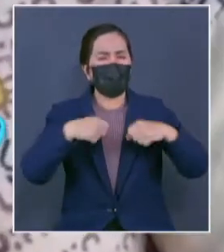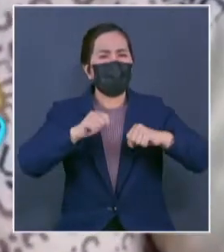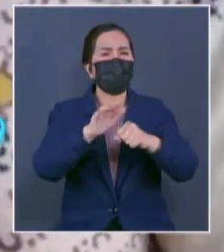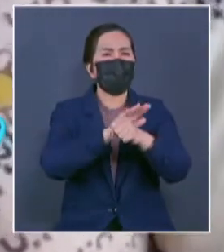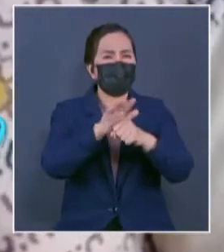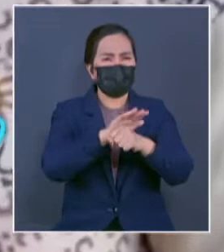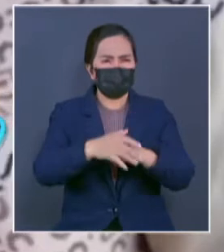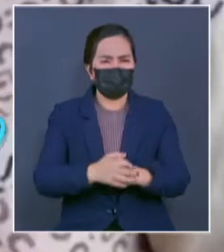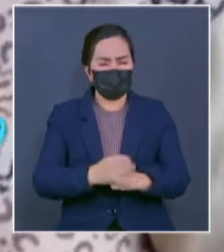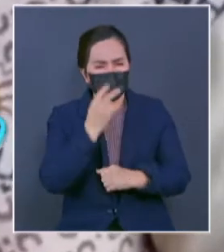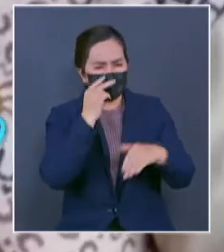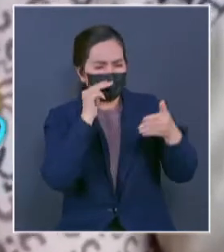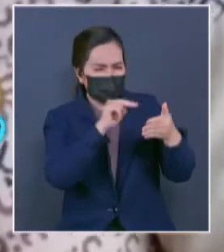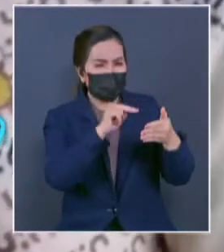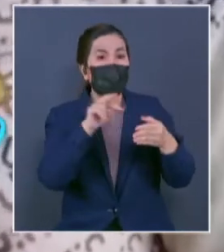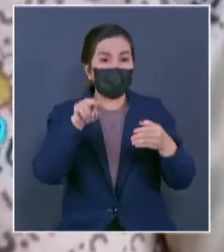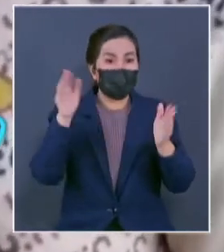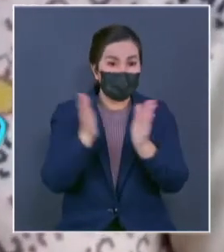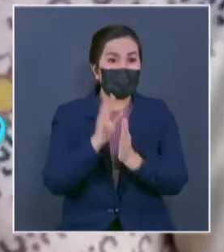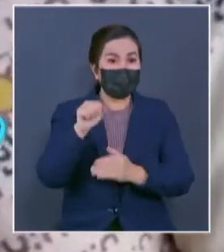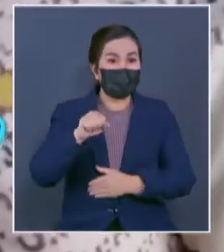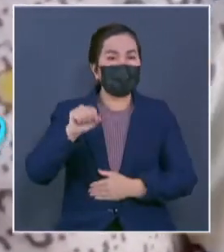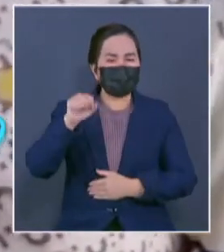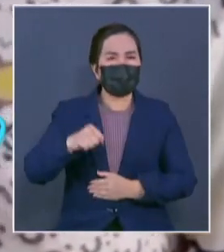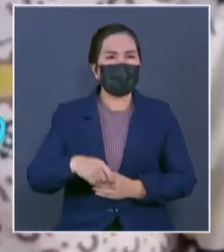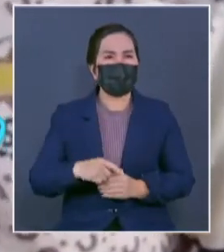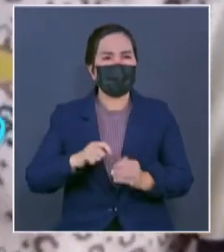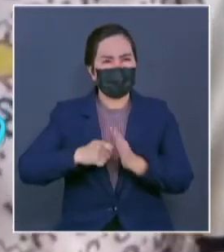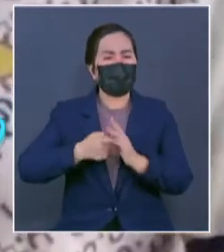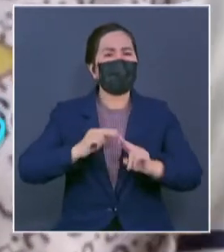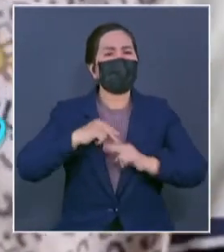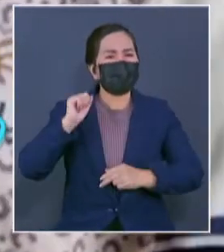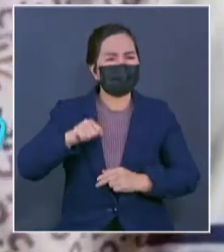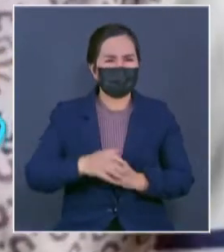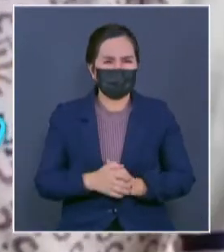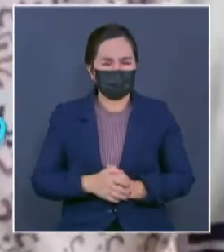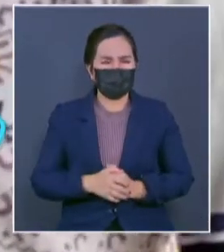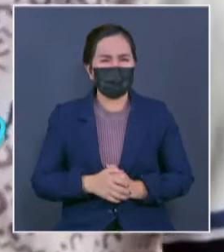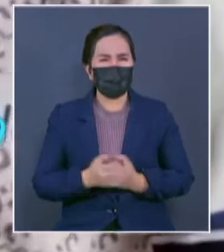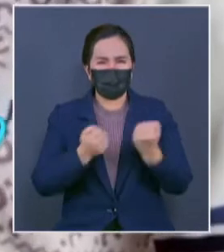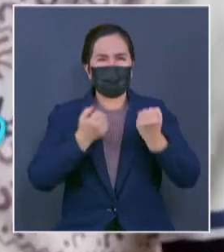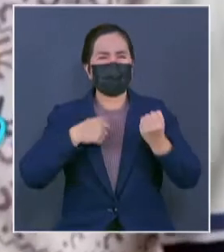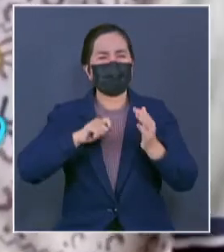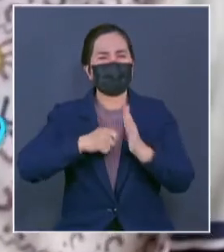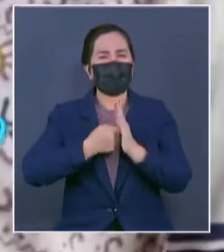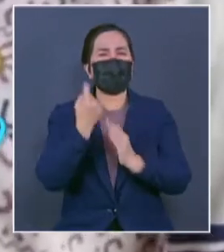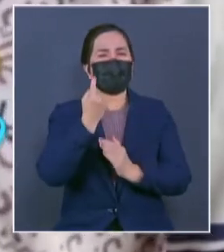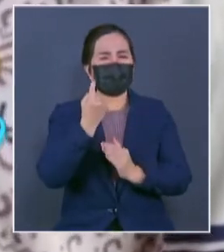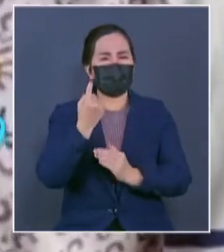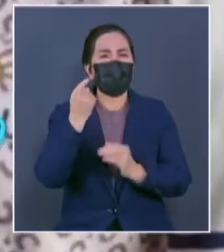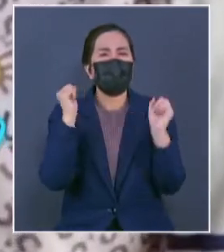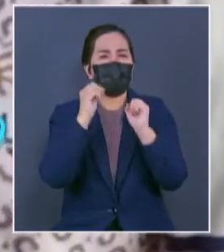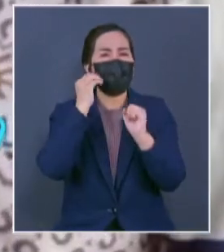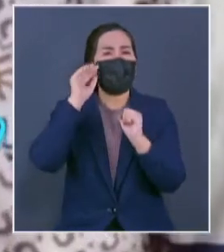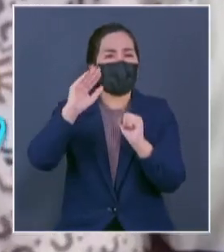ก็เลยเข้าไปดูเลย แฟนไปด้วยเราไป ตอนนั้นถือไขควงไปเองเลยเหรอ มากเพราะว่ารถมันมีแต่ไขควงพี่ผมก็กลัวว่าในบ้าน